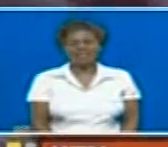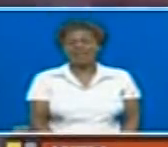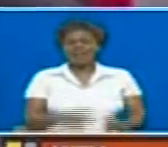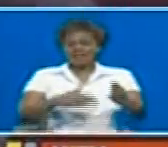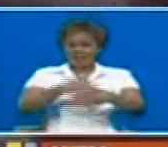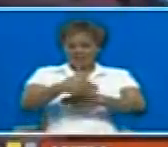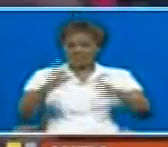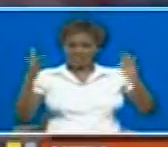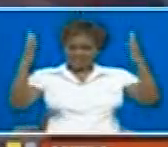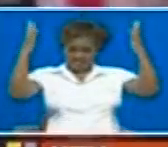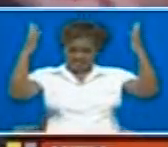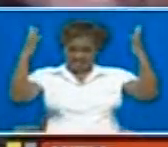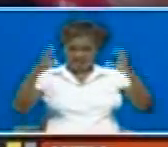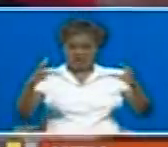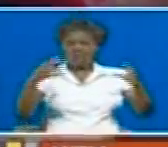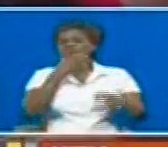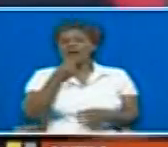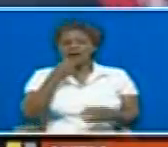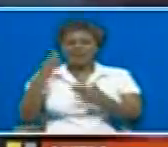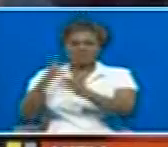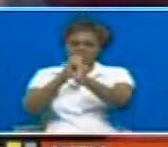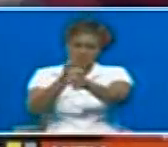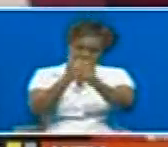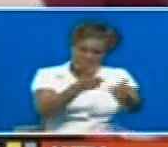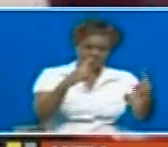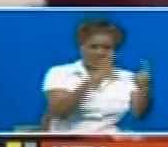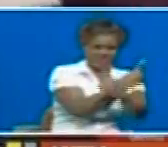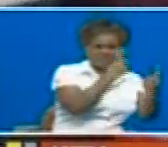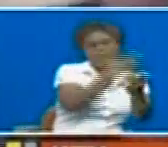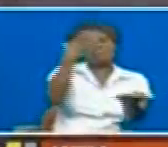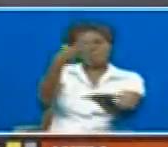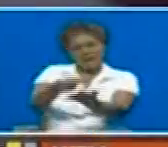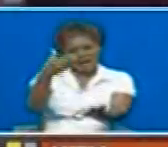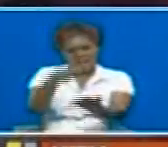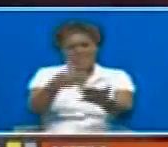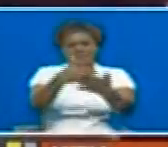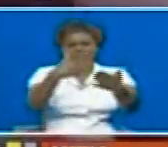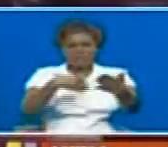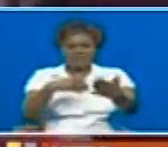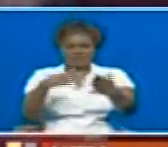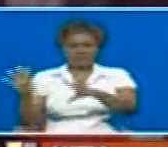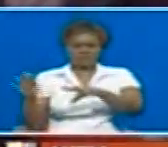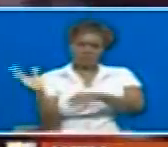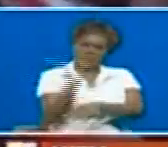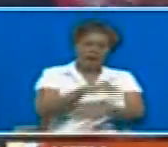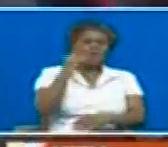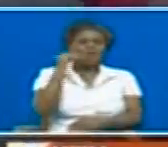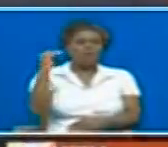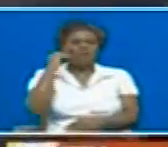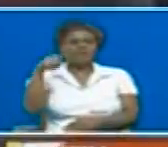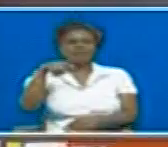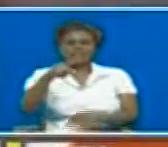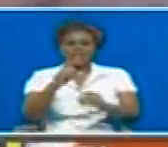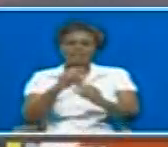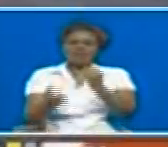Baada ya sherehe hiyo, jamaa huyo alipewa zawadi mbalimbali ikiwemo pesa kabla ya kukubaliwa kurejea nyumbani ambako anatarajiwa